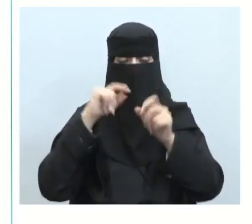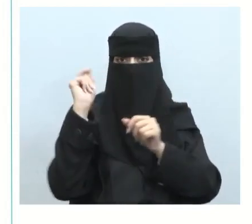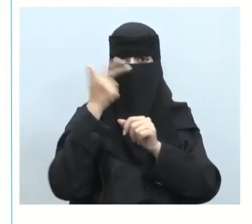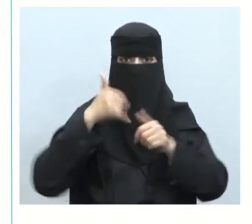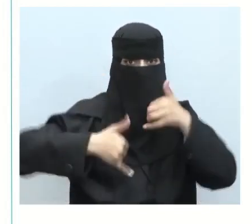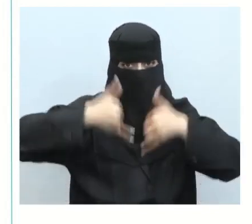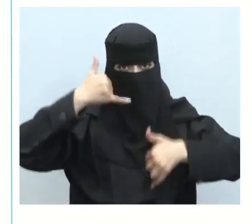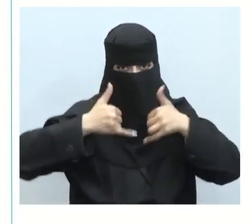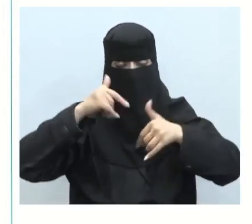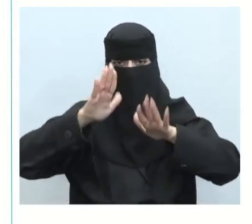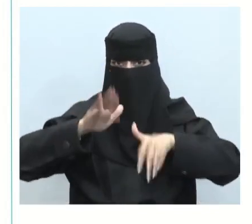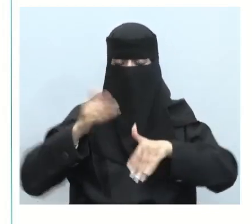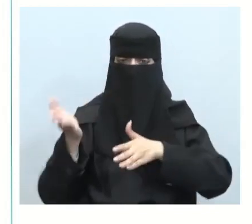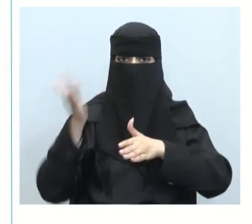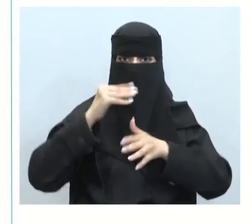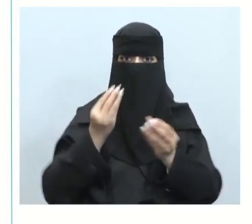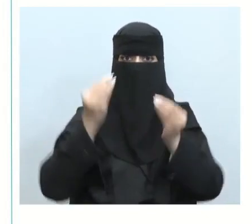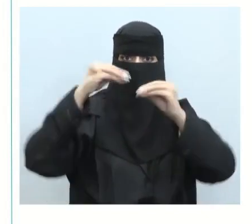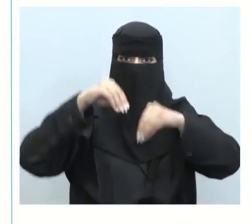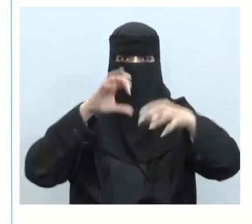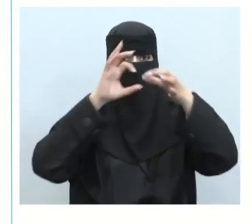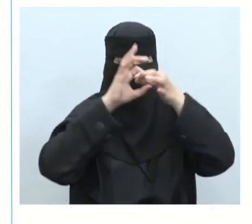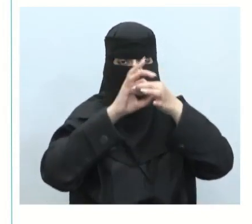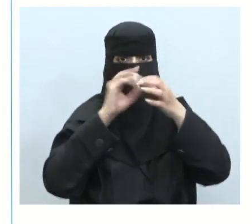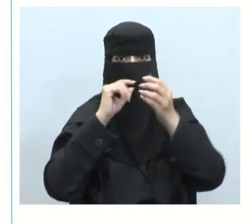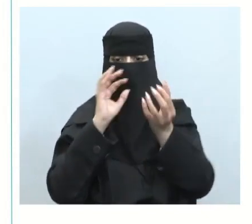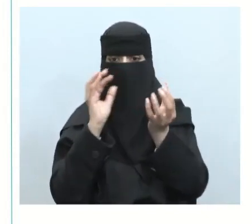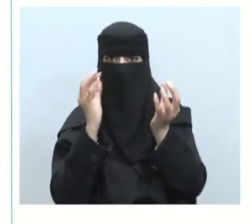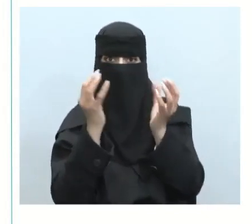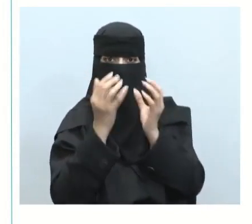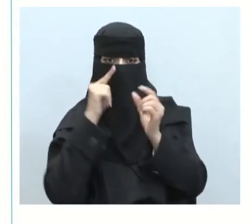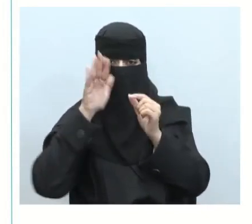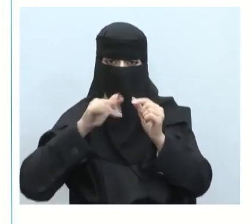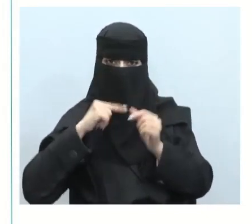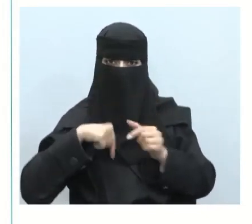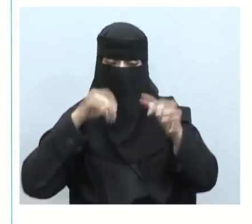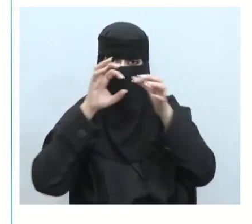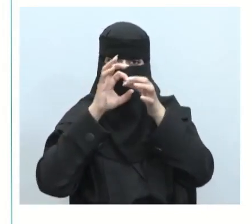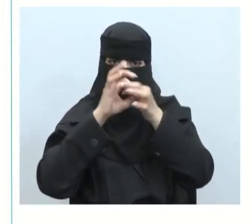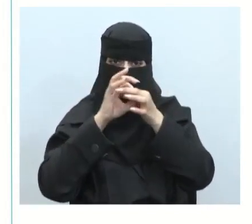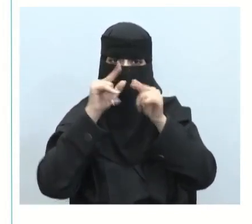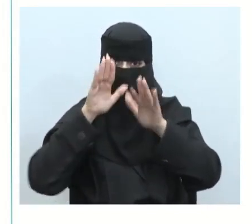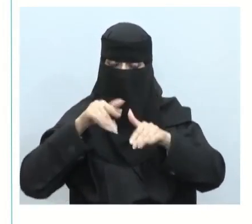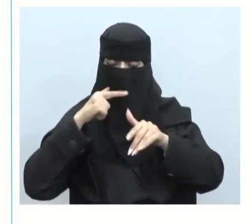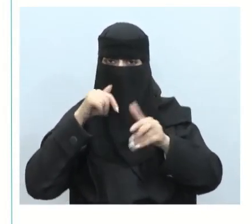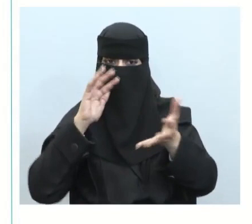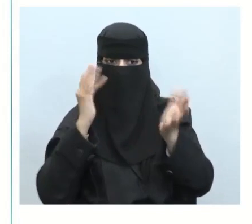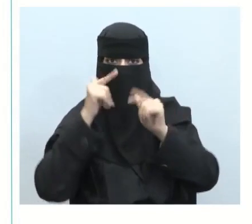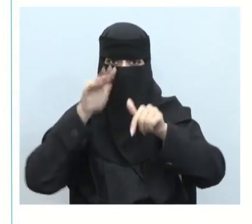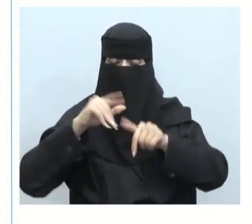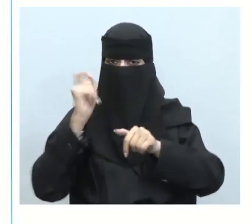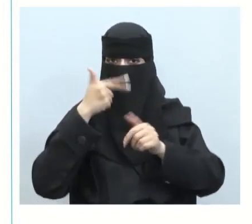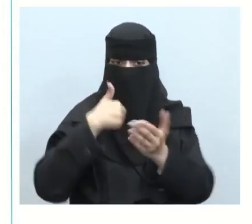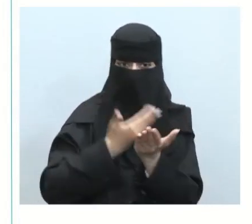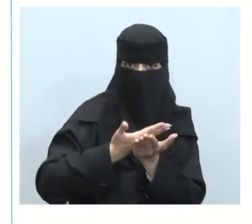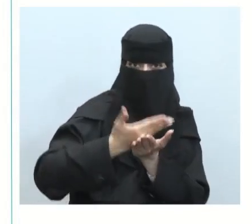الاتصالات اصبح لدينا زياده في ترابط العالم اصبح العالم مترابط نظير التطور في الاتصالات والفاكس